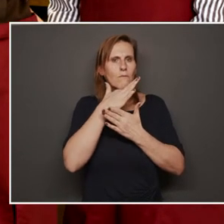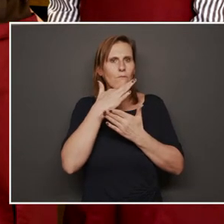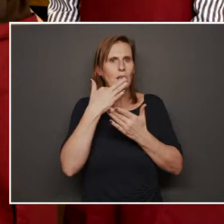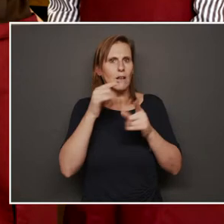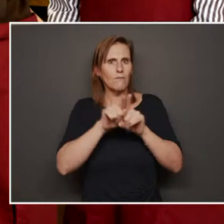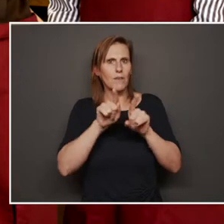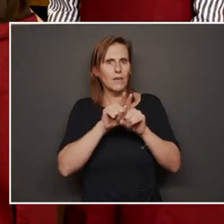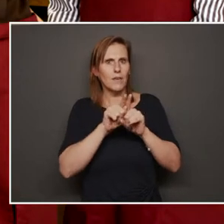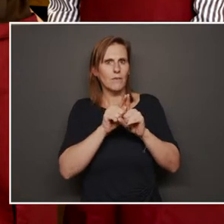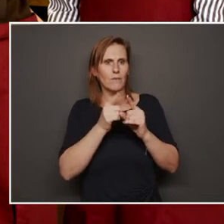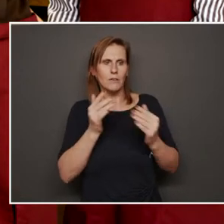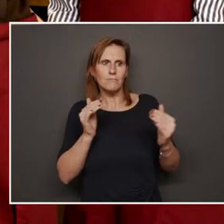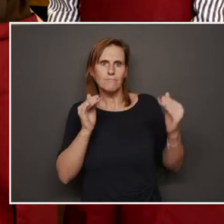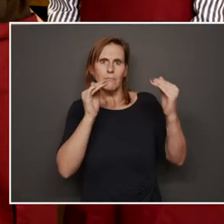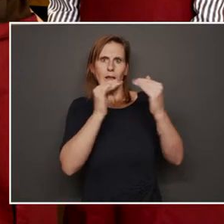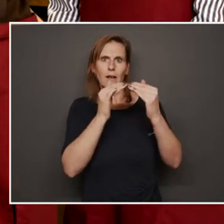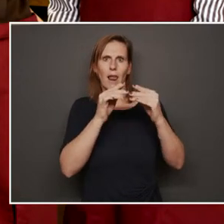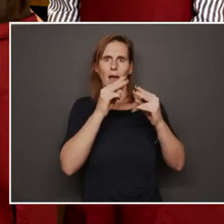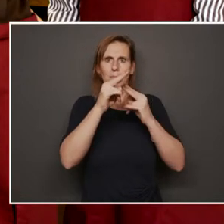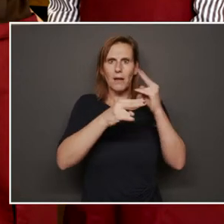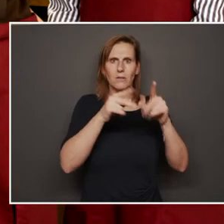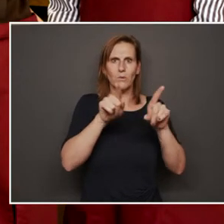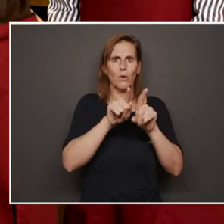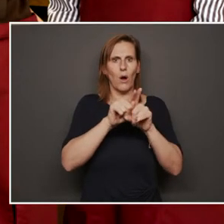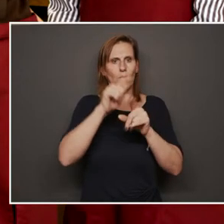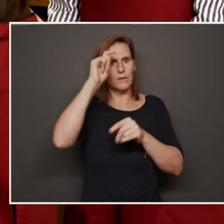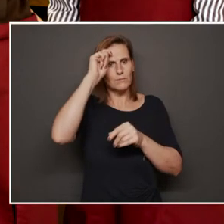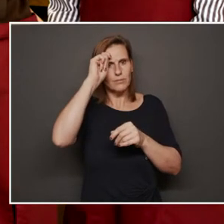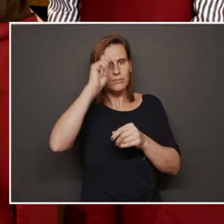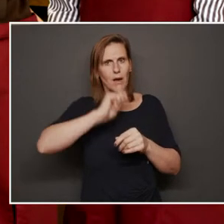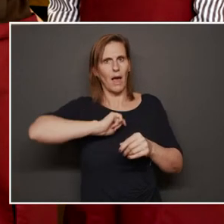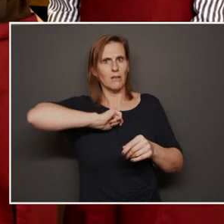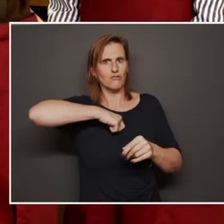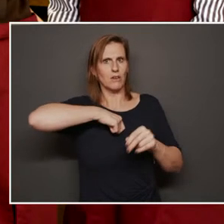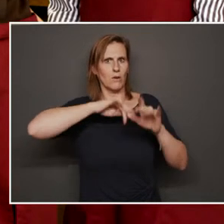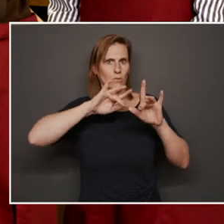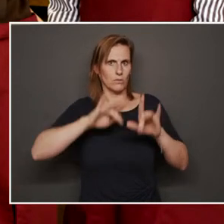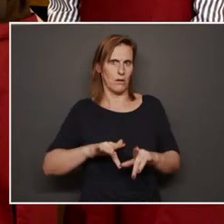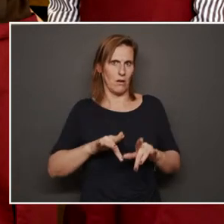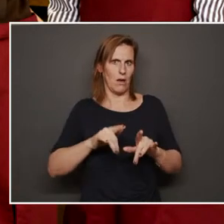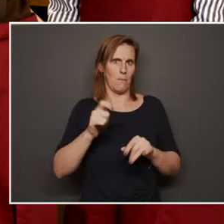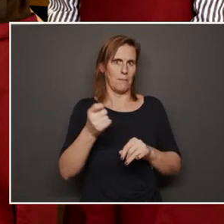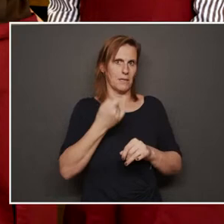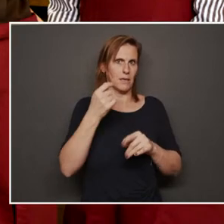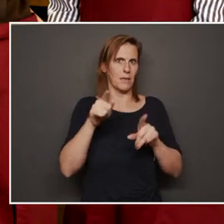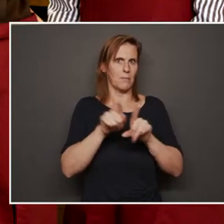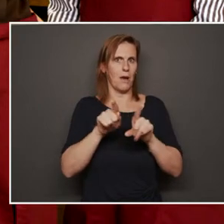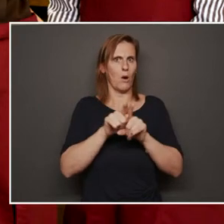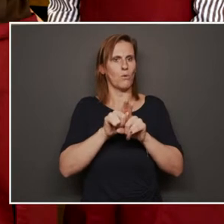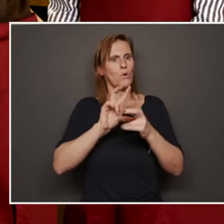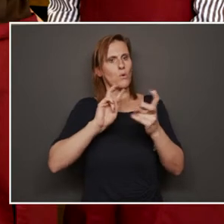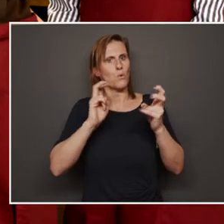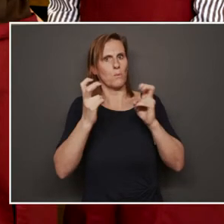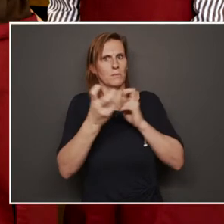der Mitarbeitenden sowie für die wertschätzende Haltung und Umsetzung in diesem